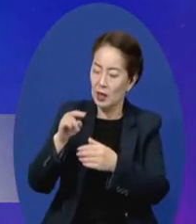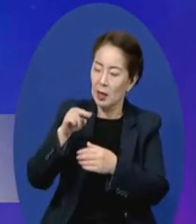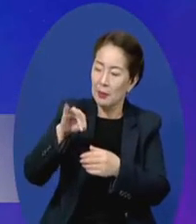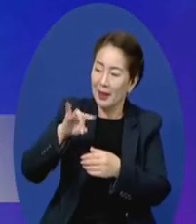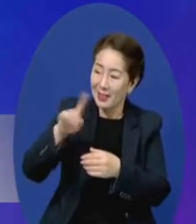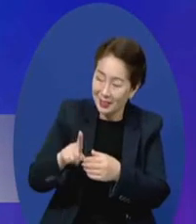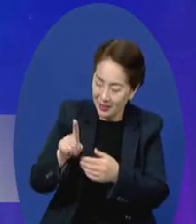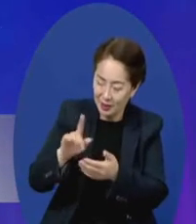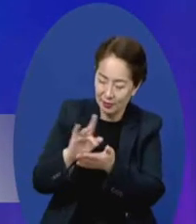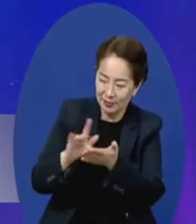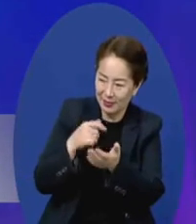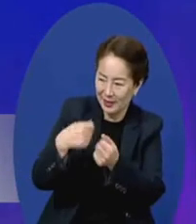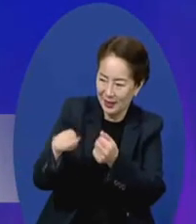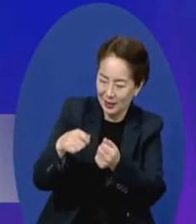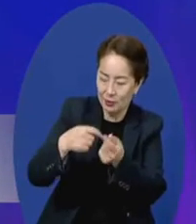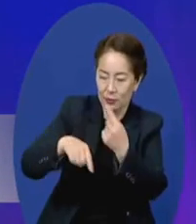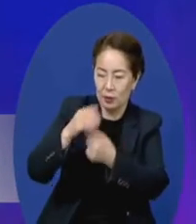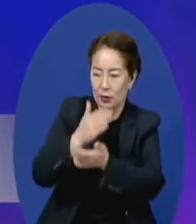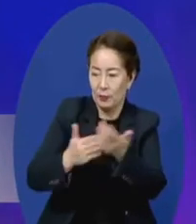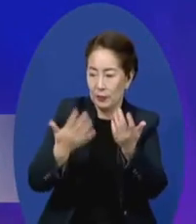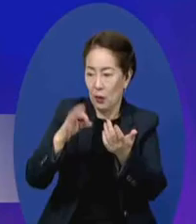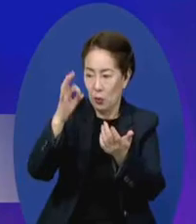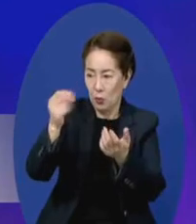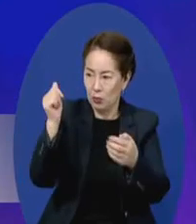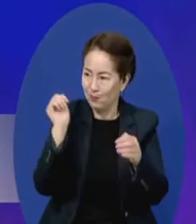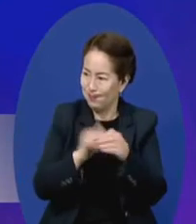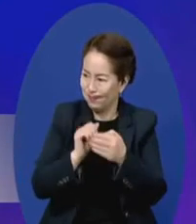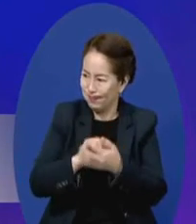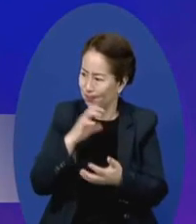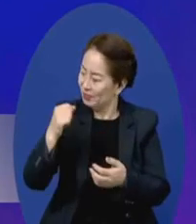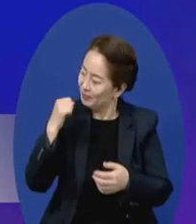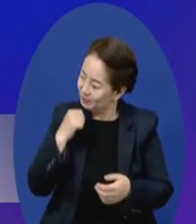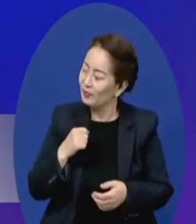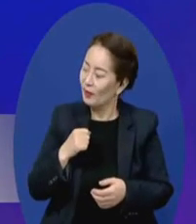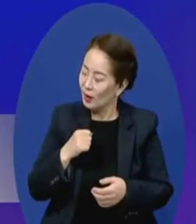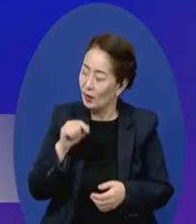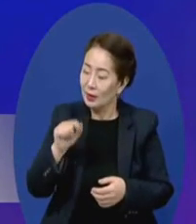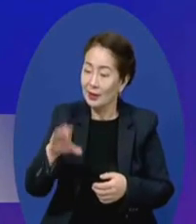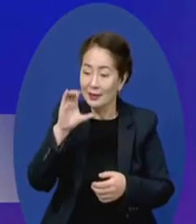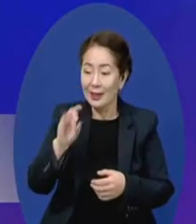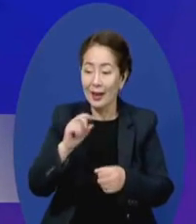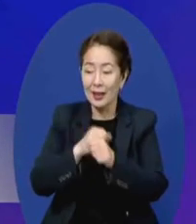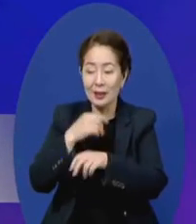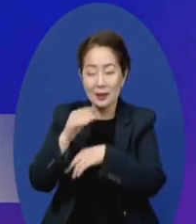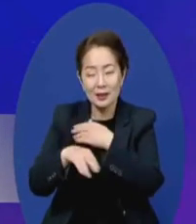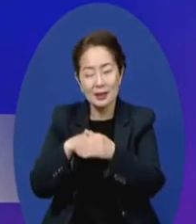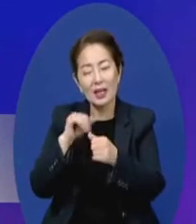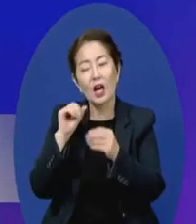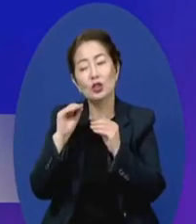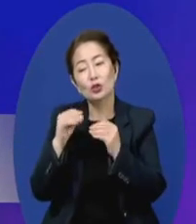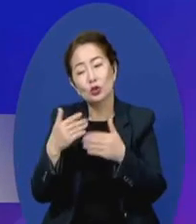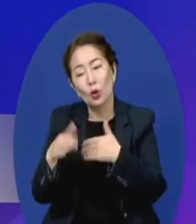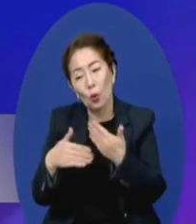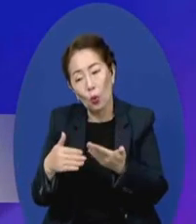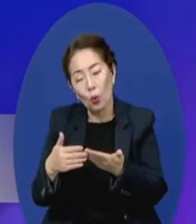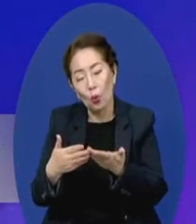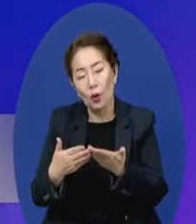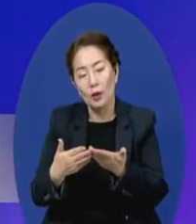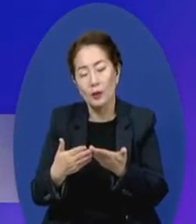пянзны 50% нь бол ингээд танаа санд цугларх нь шүү дээ. Тэгэхээр ер нь одоо сангийн үйл ажиллагаа хэрхэн яаж явах юм? За жишээлбэл